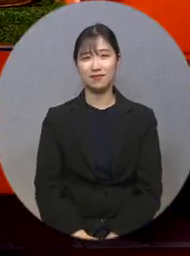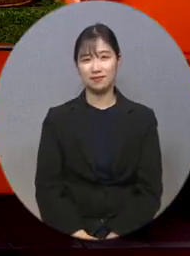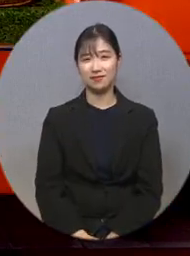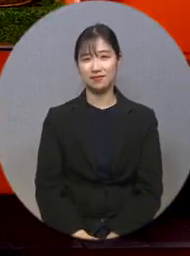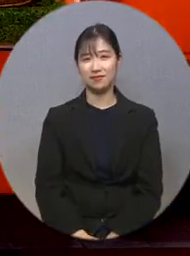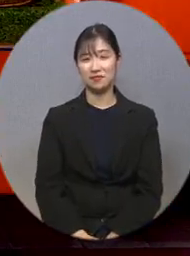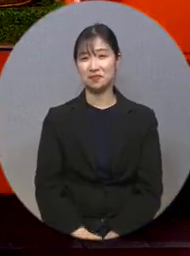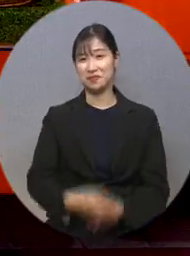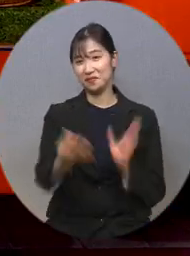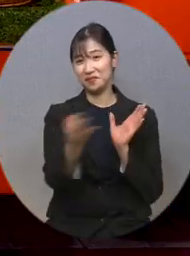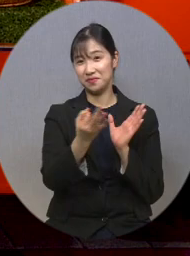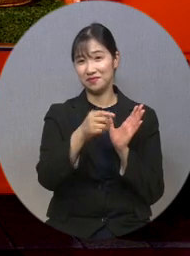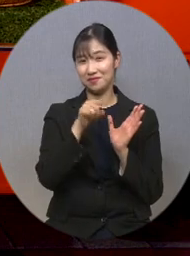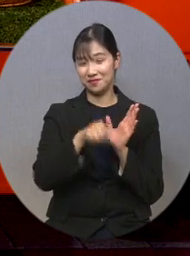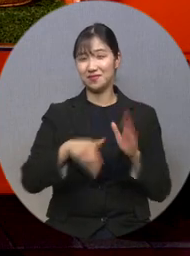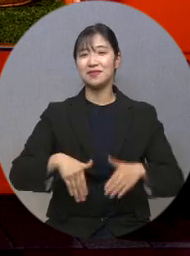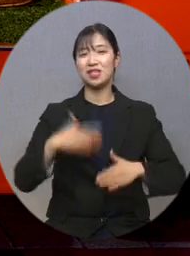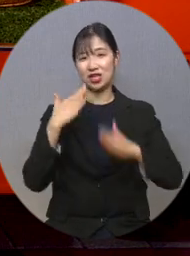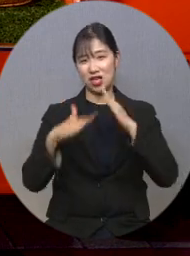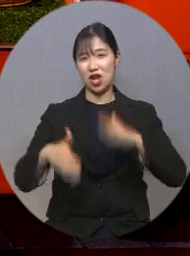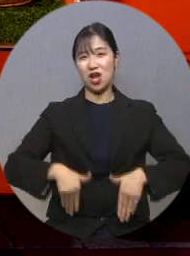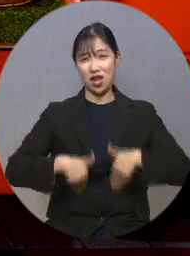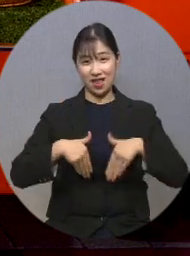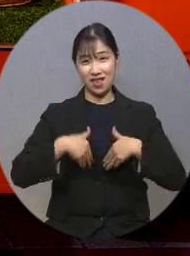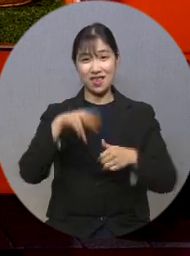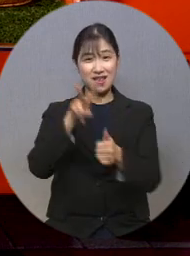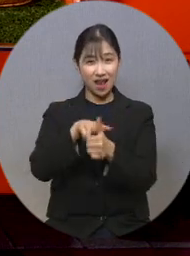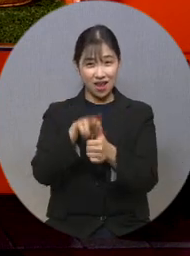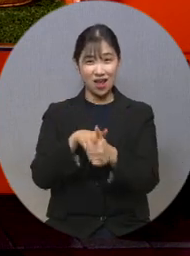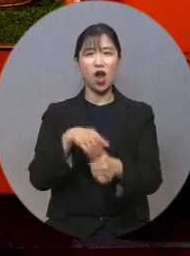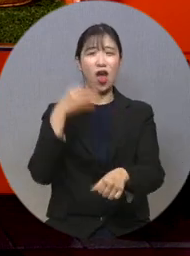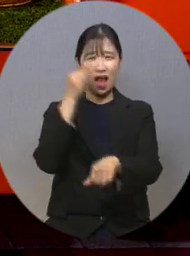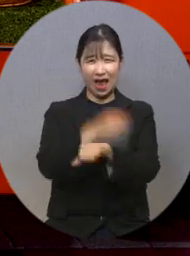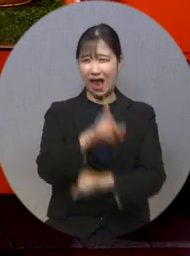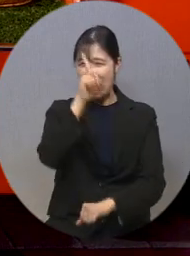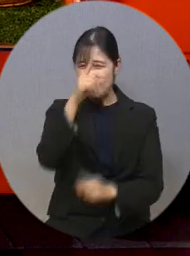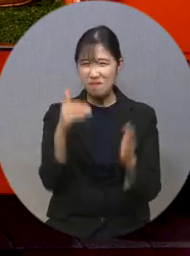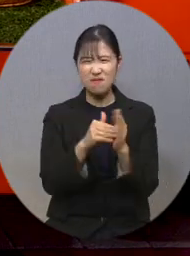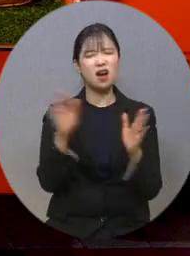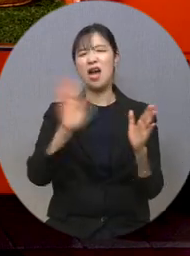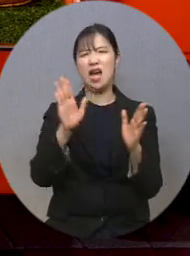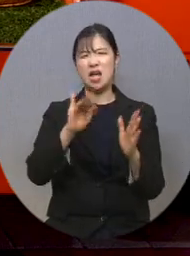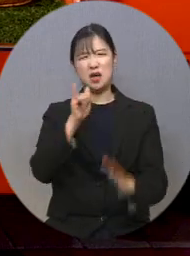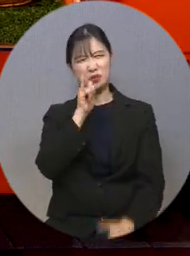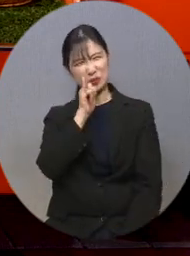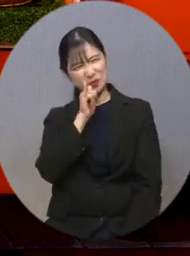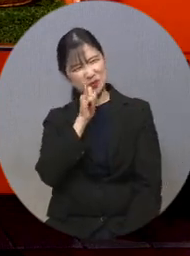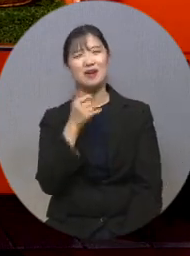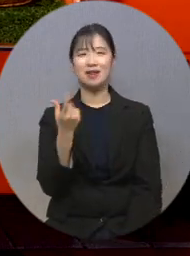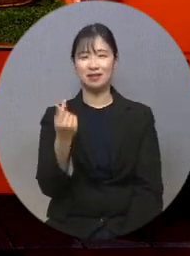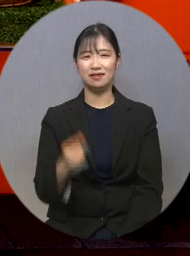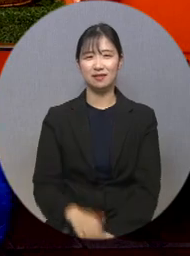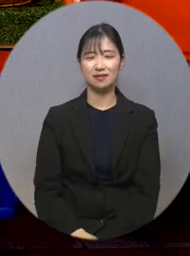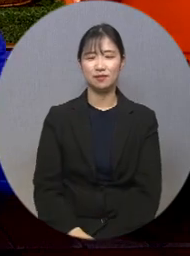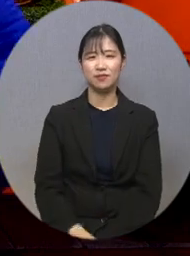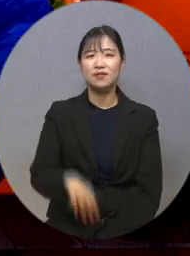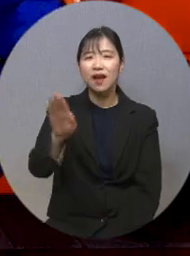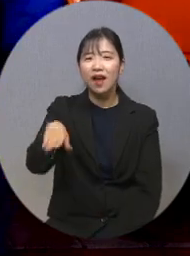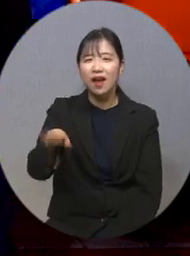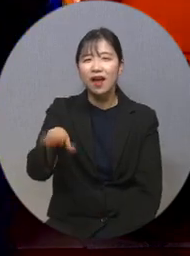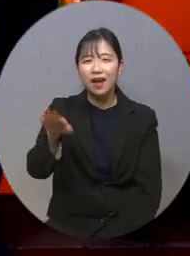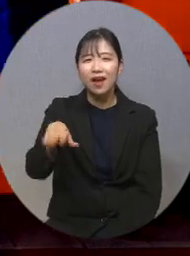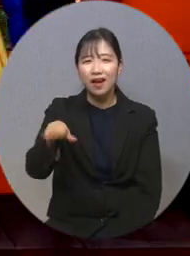예. 여러분 이게 남도장터 한번 구매하시면 재구매하십니다. 예. 자 중독 한번 해보세요. 여보세요 여보세요.